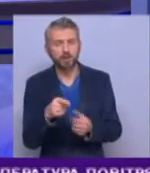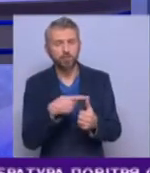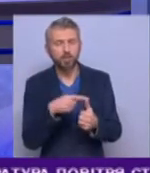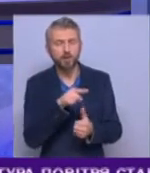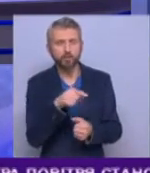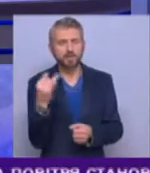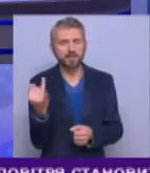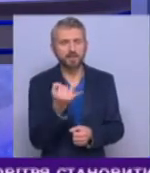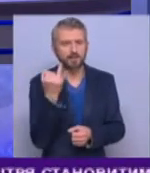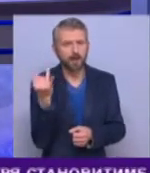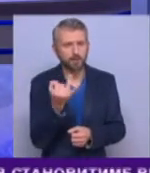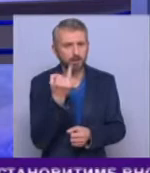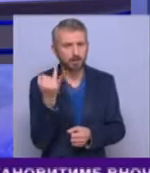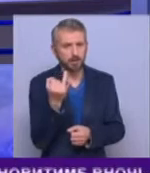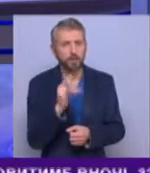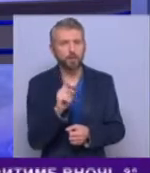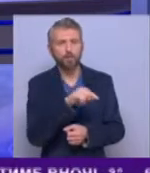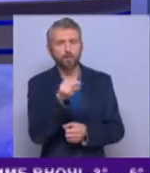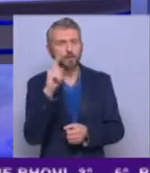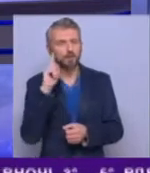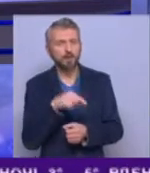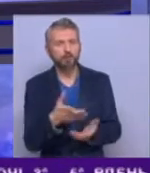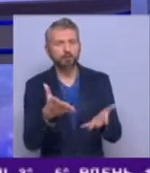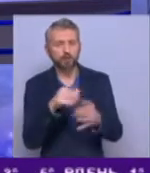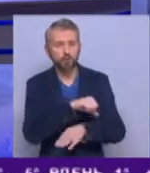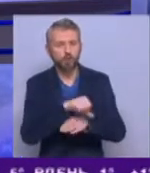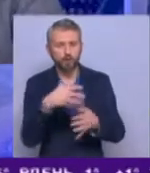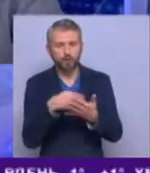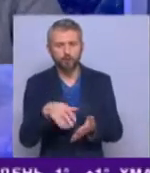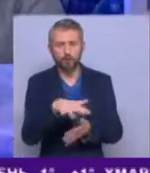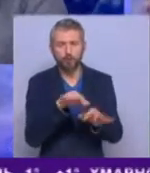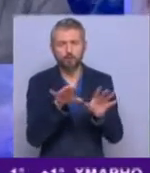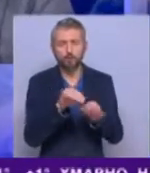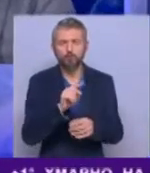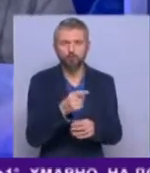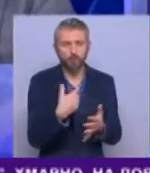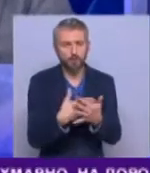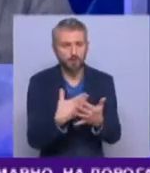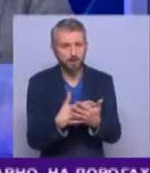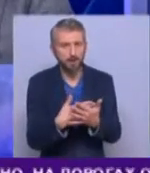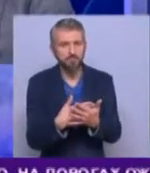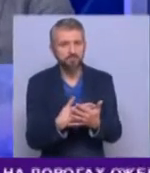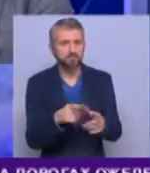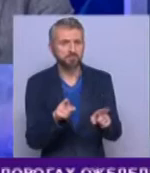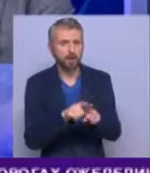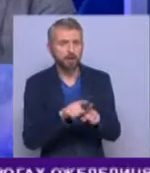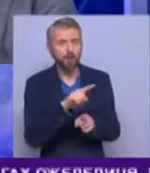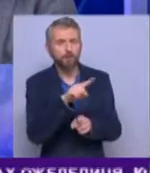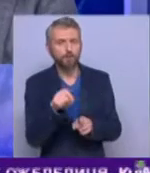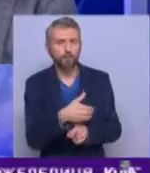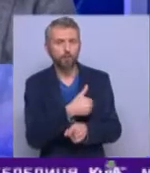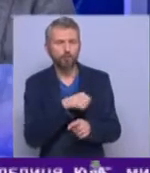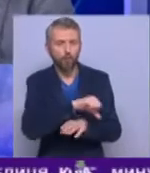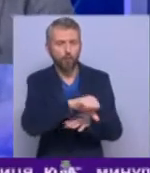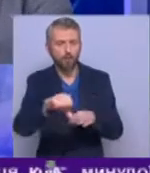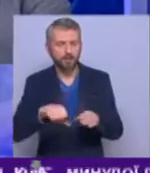і зацікавлені, щоб вони знали чітко межі своєї території. Пояснюю, чому. Перше, наприклад, навіть стикаємося з таким, вони хочуть огородити